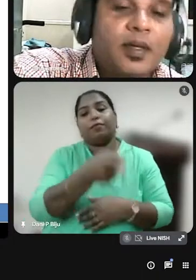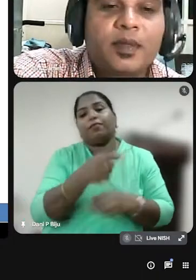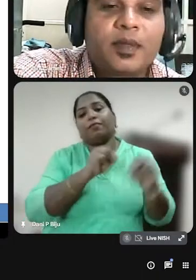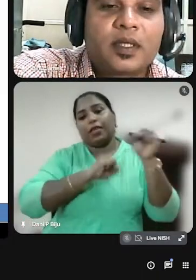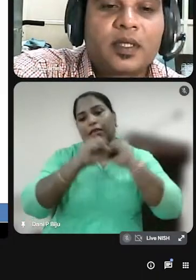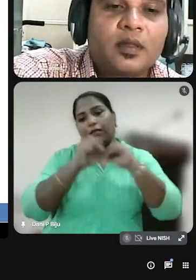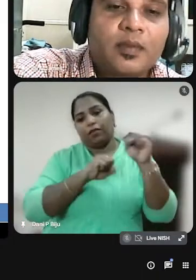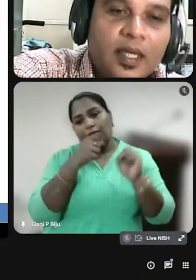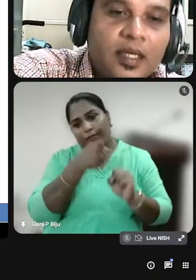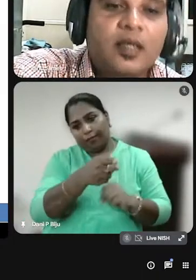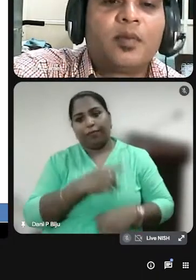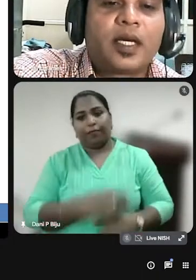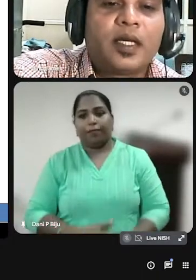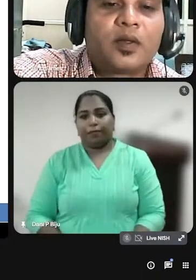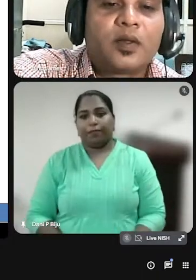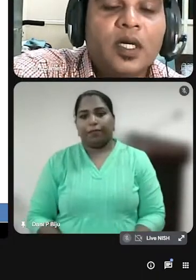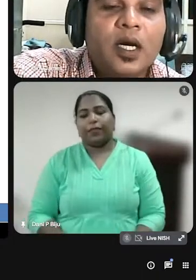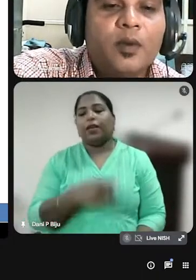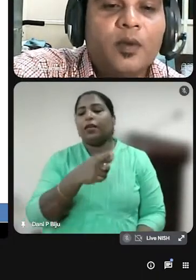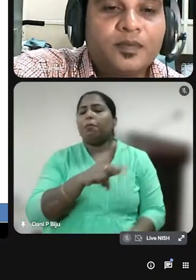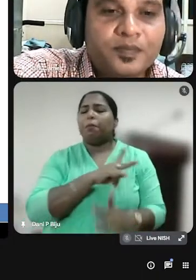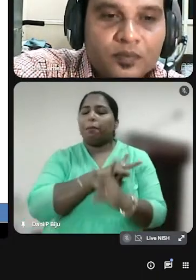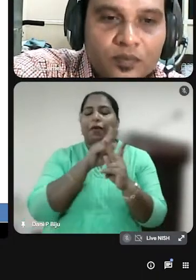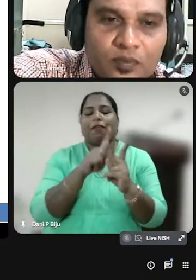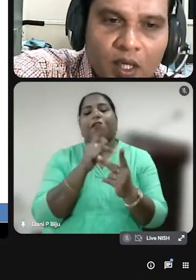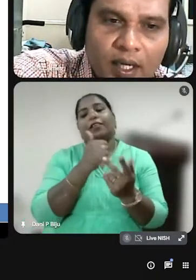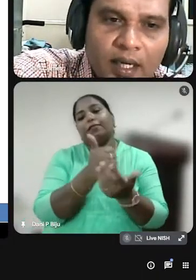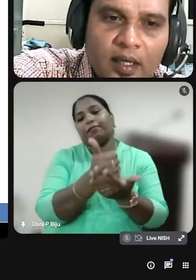വളരെ ഫലപ്രദമാണെന്ന് പഠനങ്ങളും പറയുന്നു. അപ്പോൾ